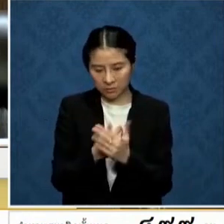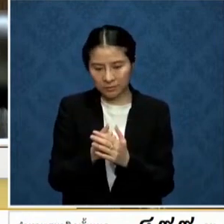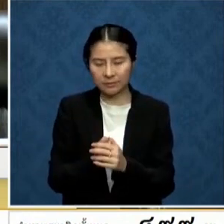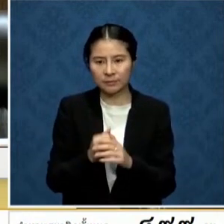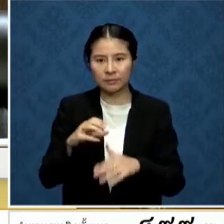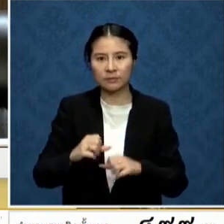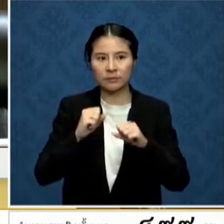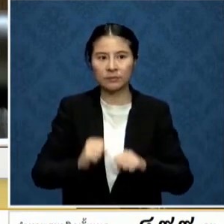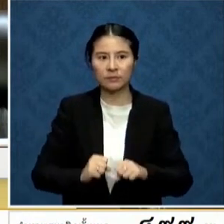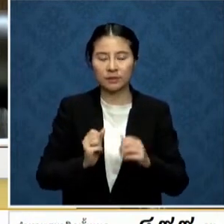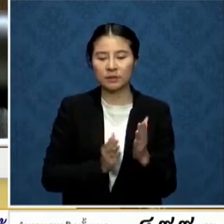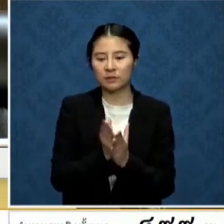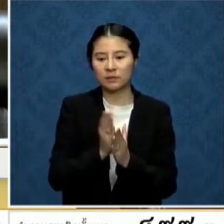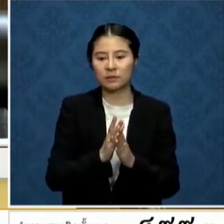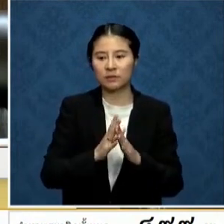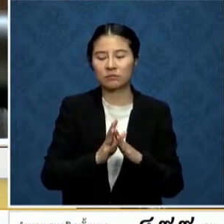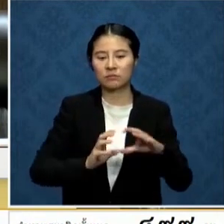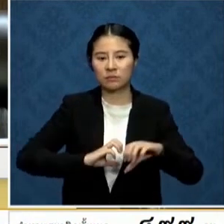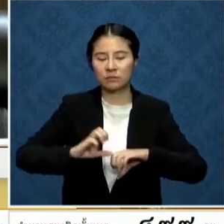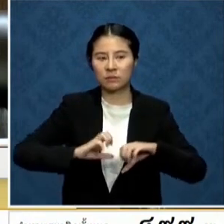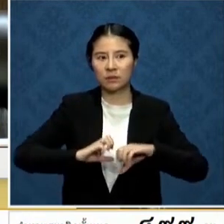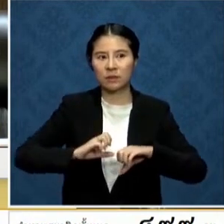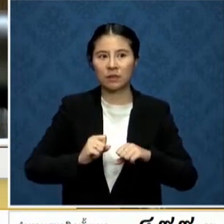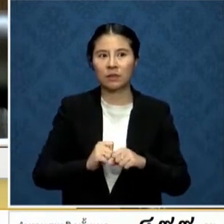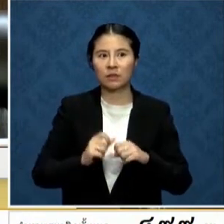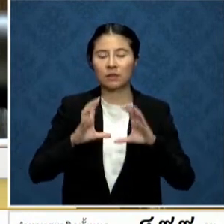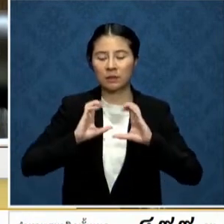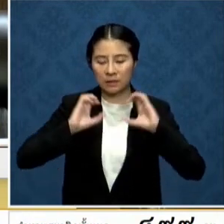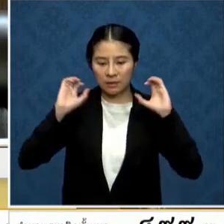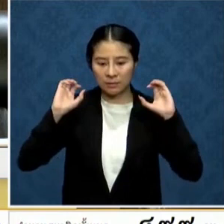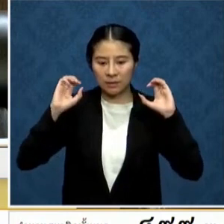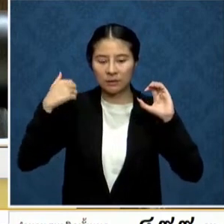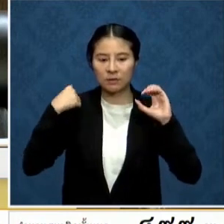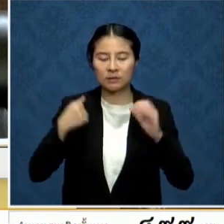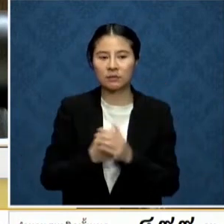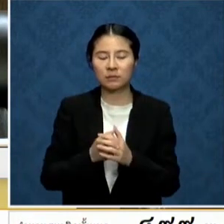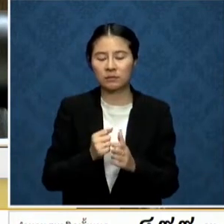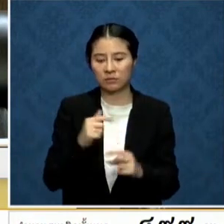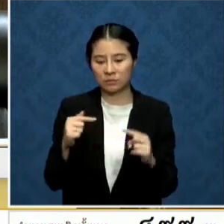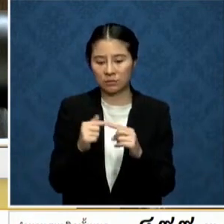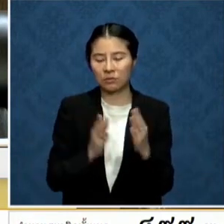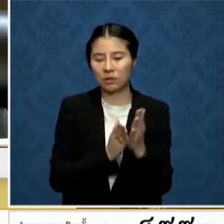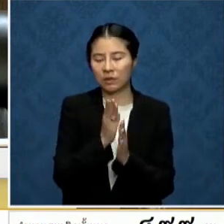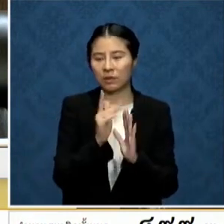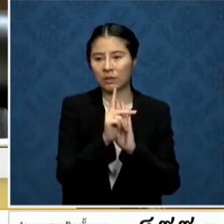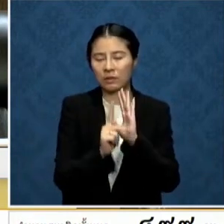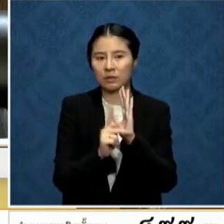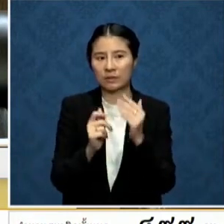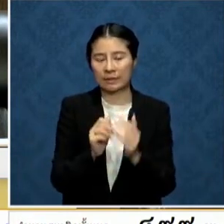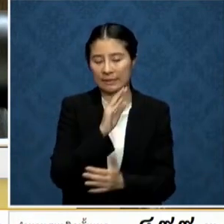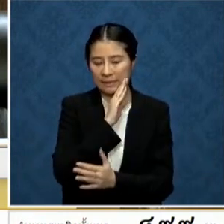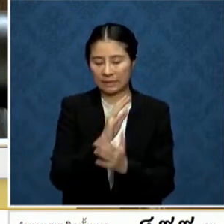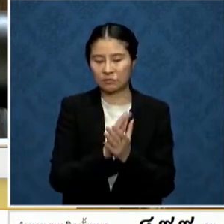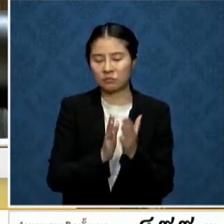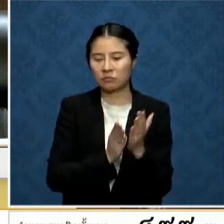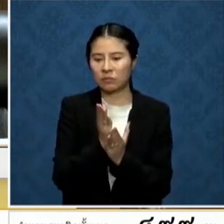ลืมว่าฝ่ายบริหารเนี่ยก็คือเป็นฝ่ายรัฐบาลเราเป็นฝ่ายนิติบัญญัติถ้าเราไม่ให้ฝ่ายบริหาร